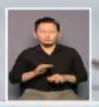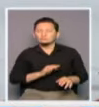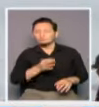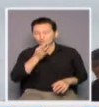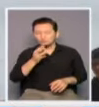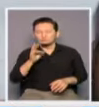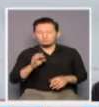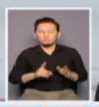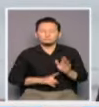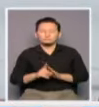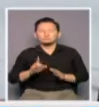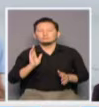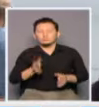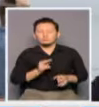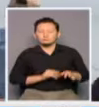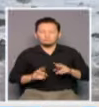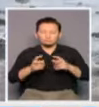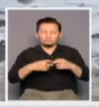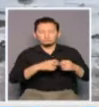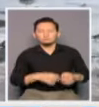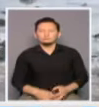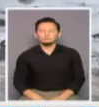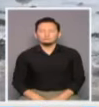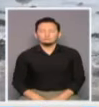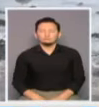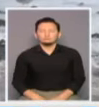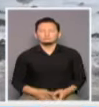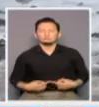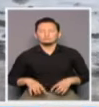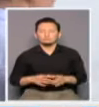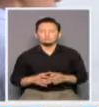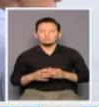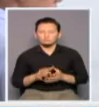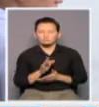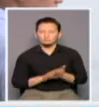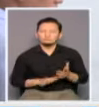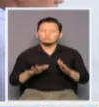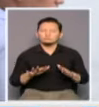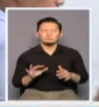во втором полугодии она начнет свою работу. Экспедиция продолжится и в других